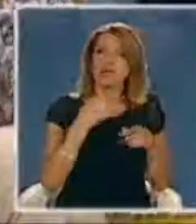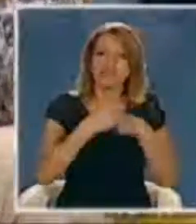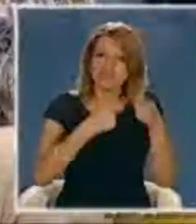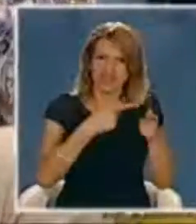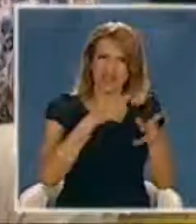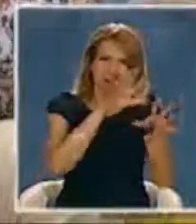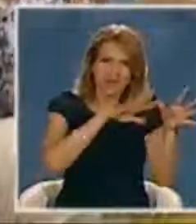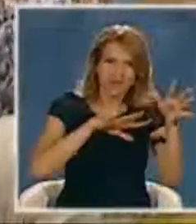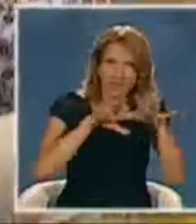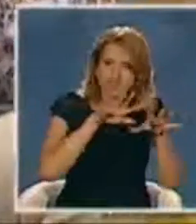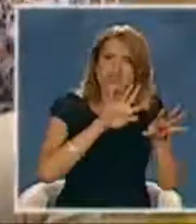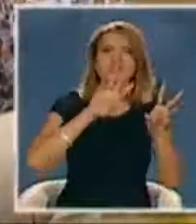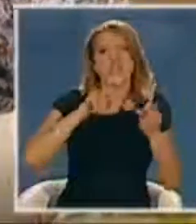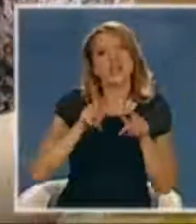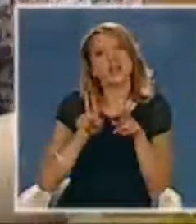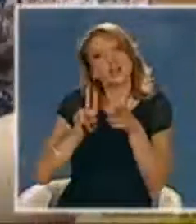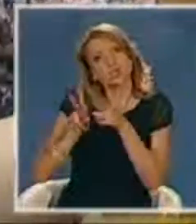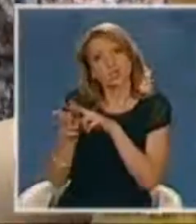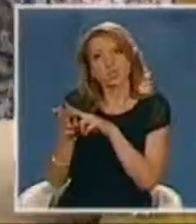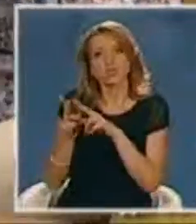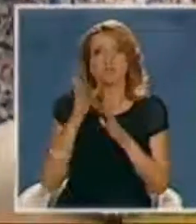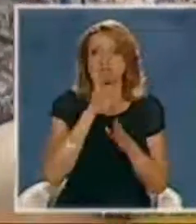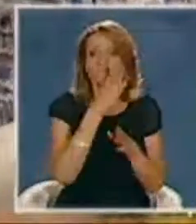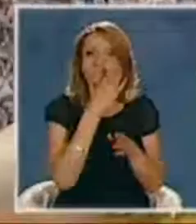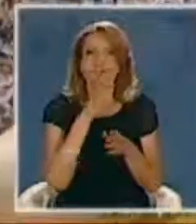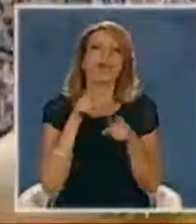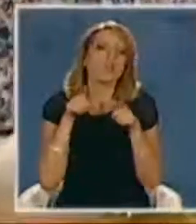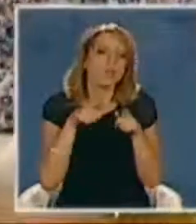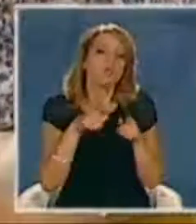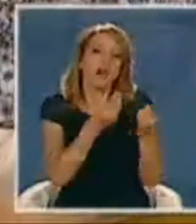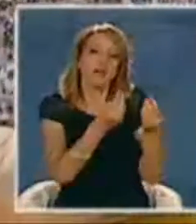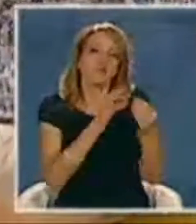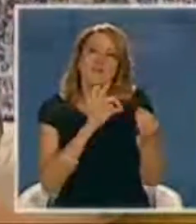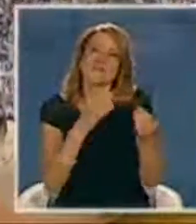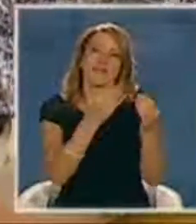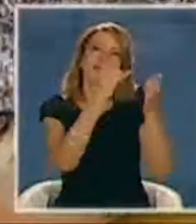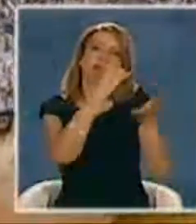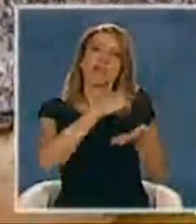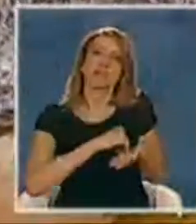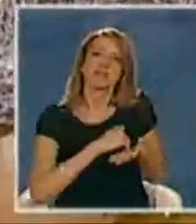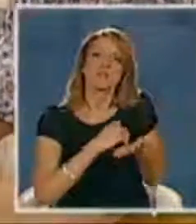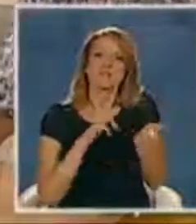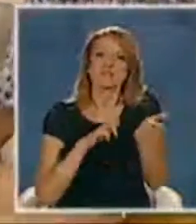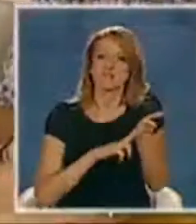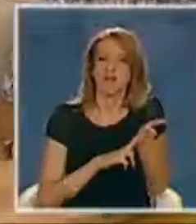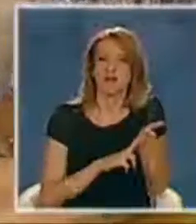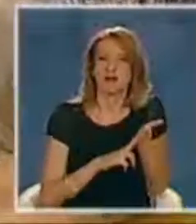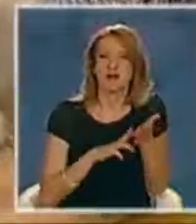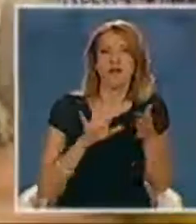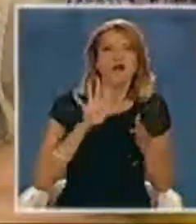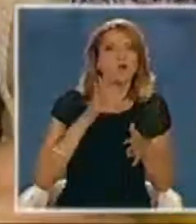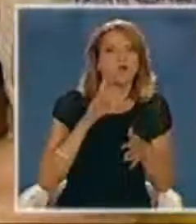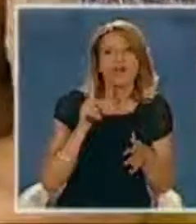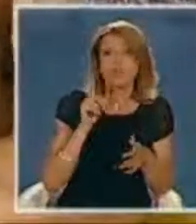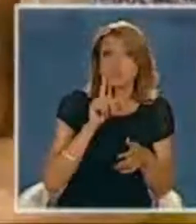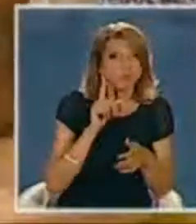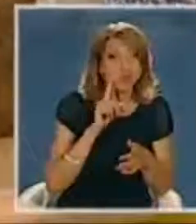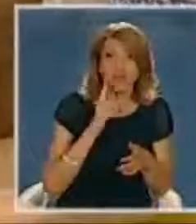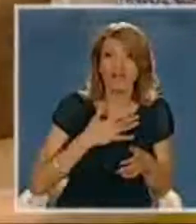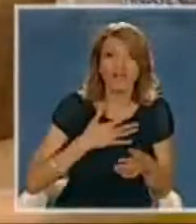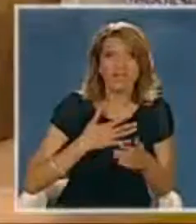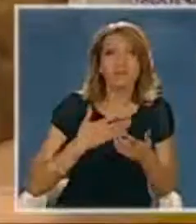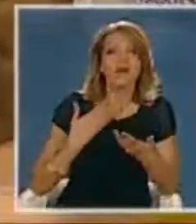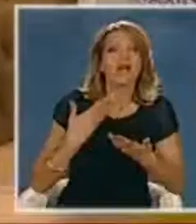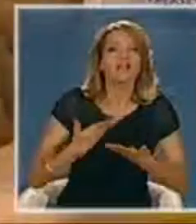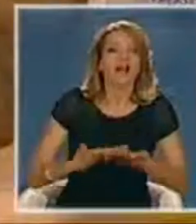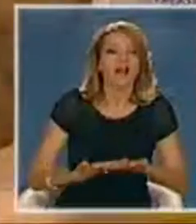дали това наистина е моята мисия и моята дарба. Защото когато човек има дарба, той и мисия най-вече в живота, той